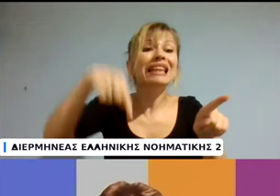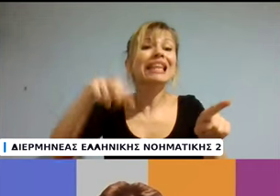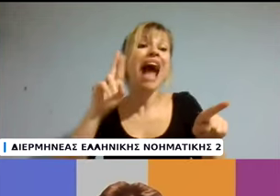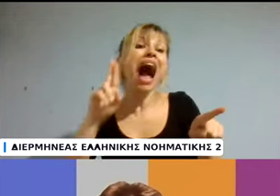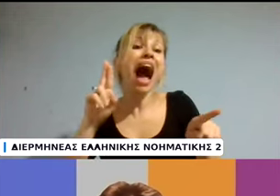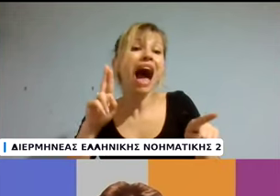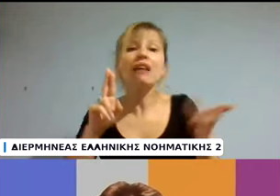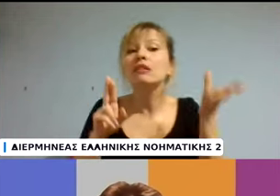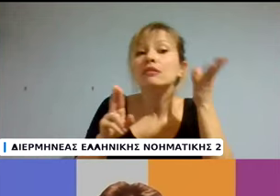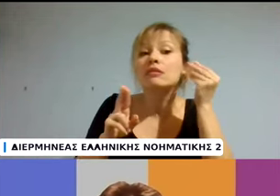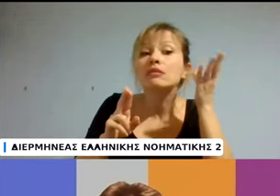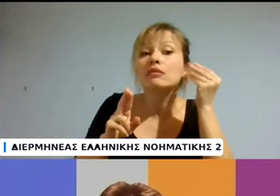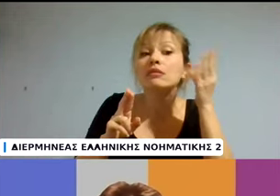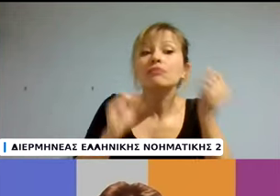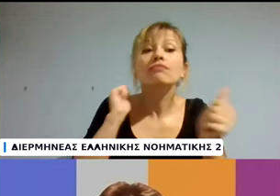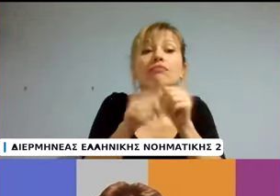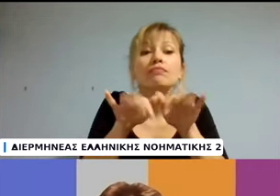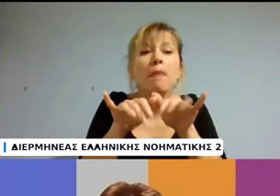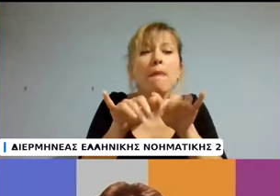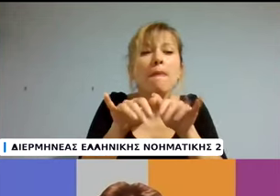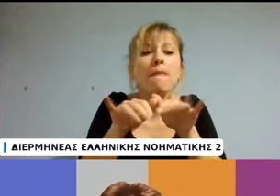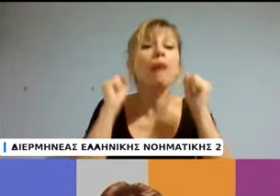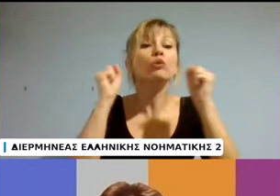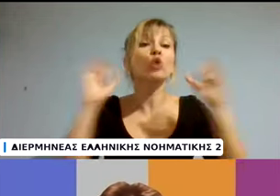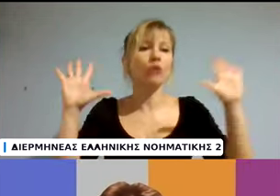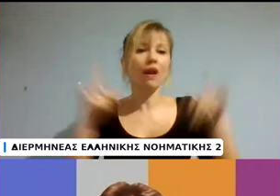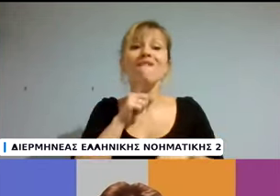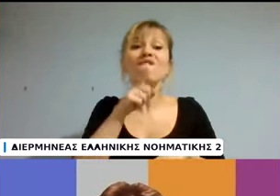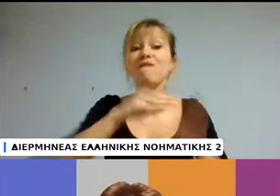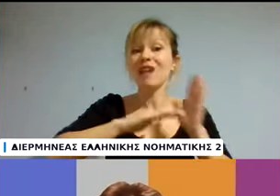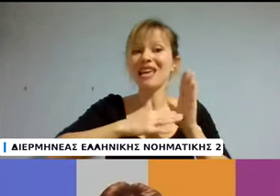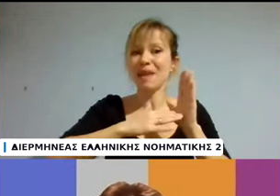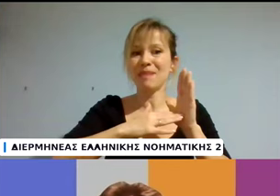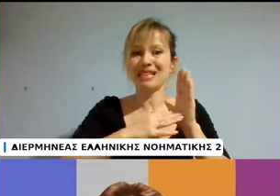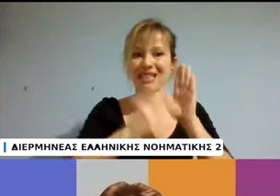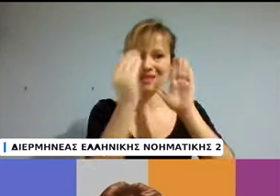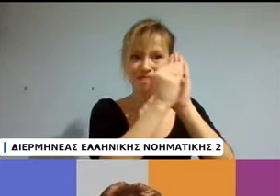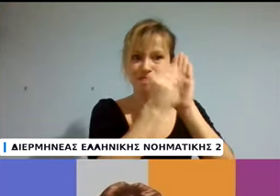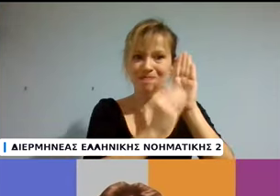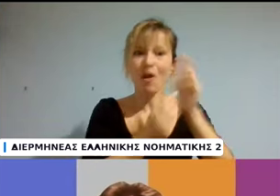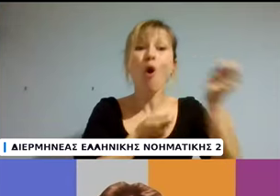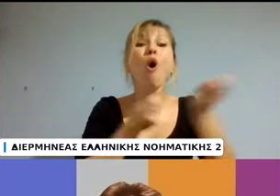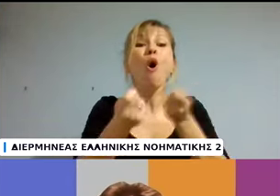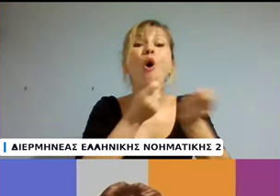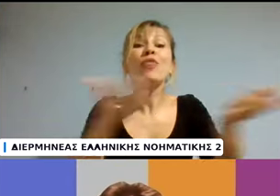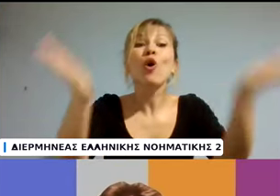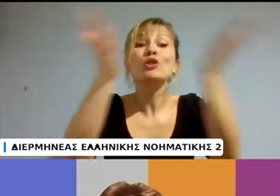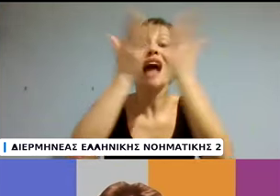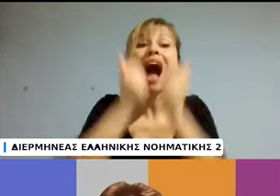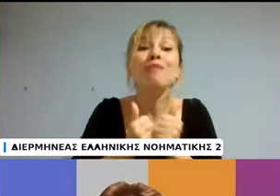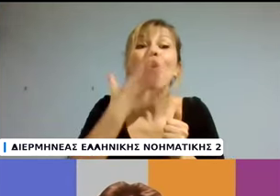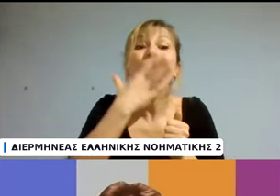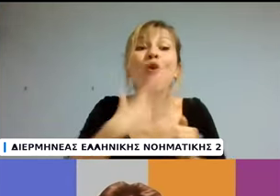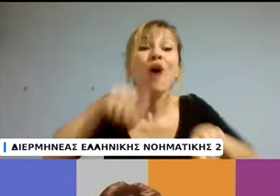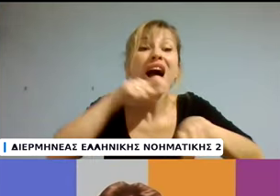to Text Interpreting. Και αυτές οι υπηρεσίες δεν έχουν συμπεριληφθεί, γιατί αυτή τη στιγμή έχουμε έναν